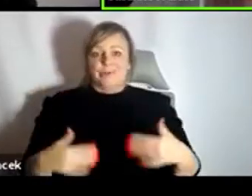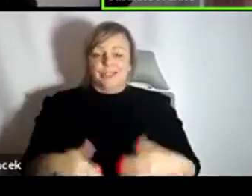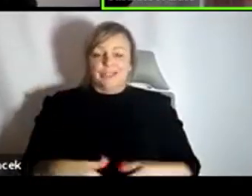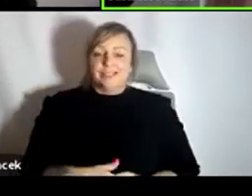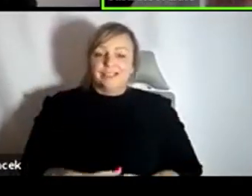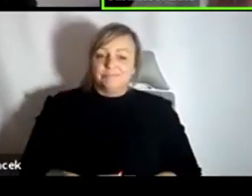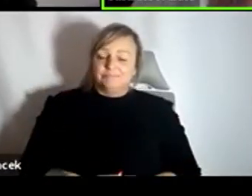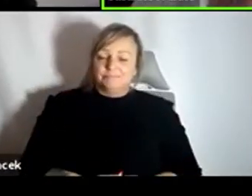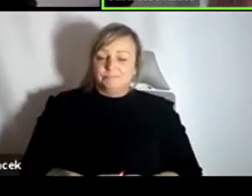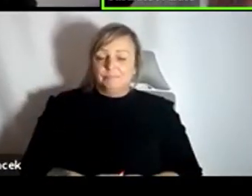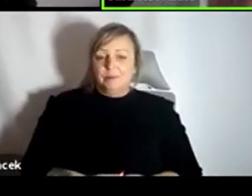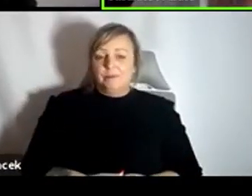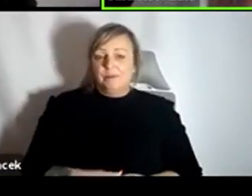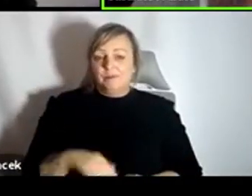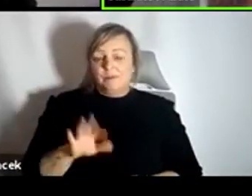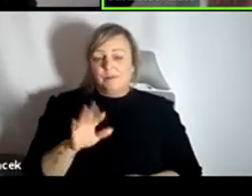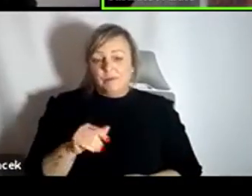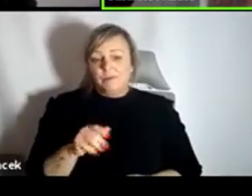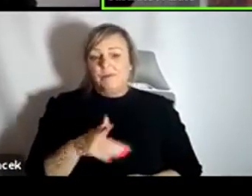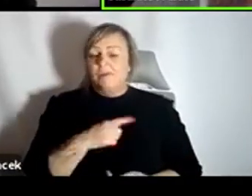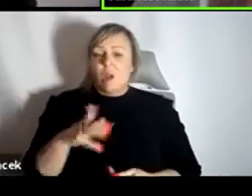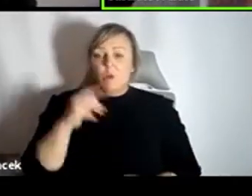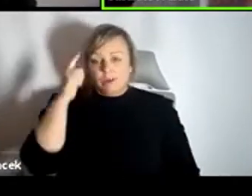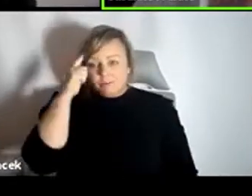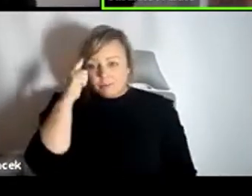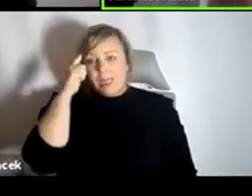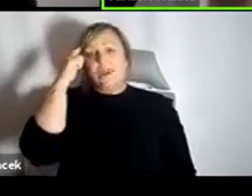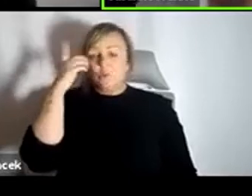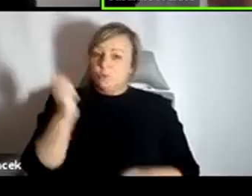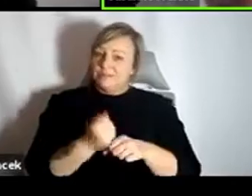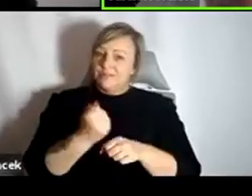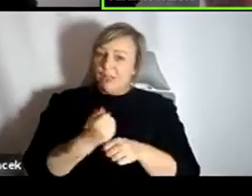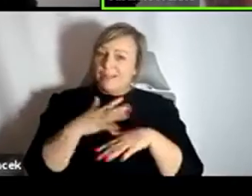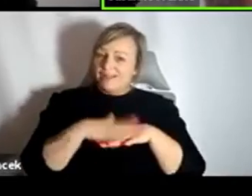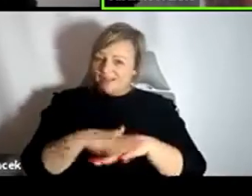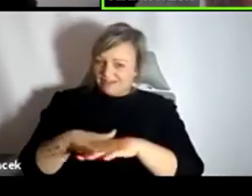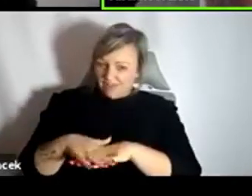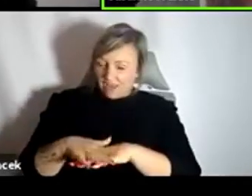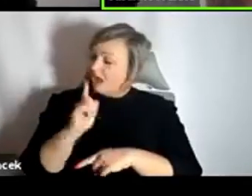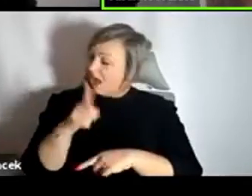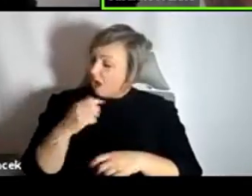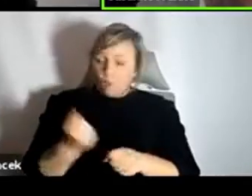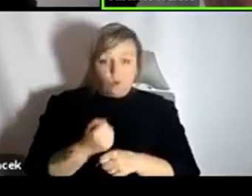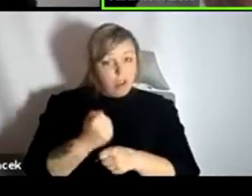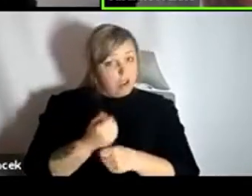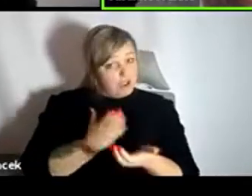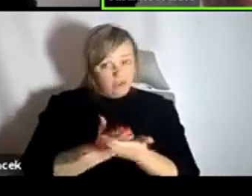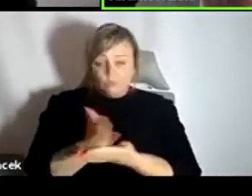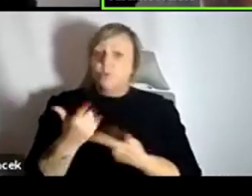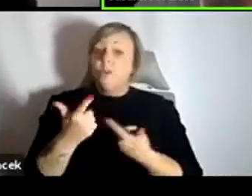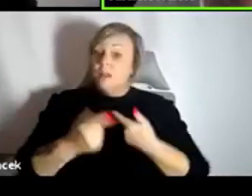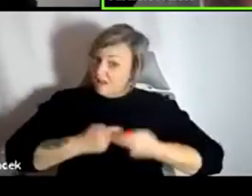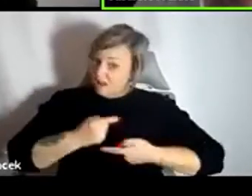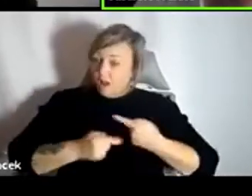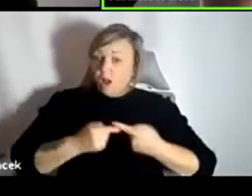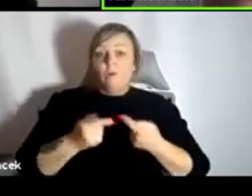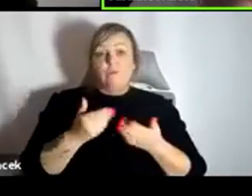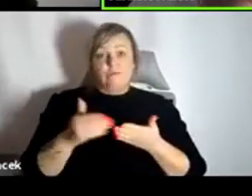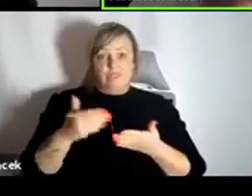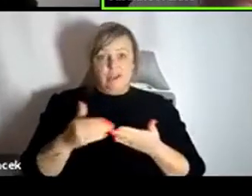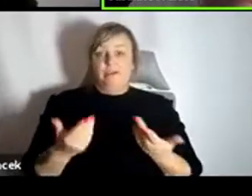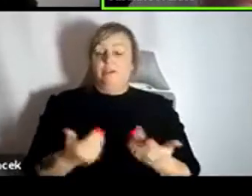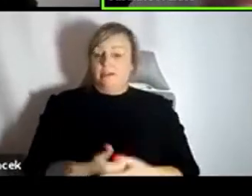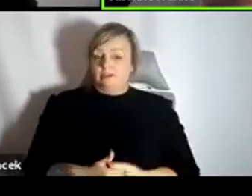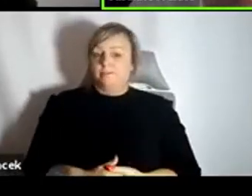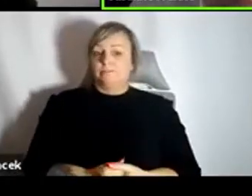Nie wieder das Netzwerk Erinnerungsarbeit arbeitet durch. Also alle diese Dinge laufen.